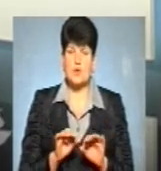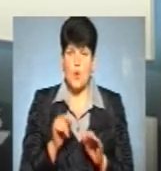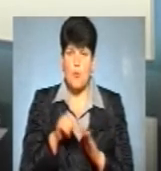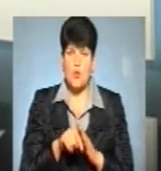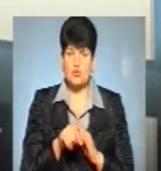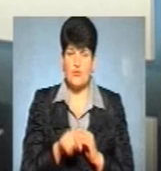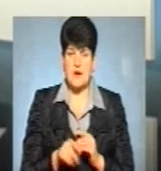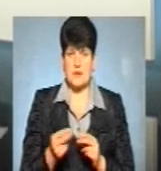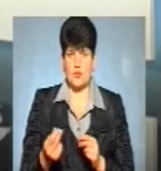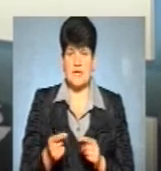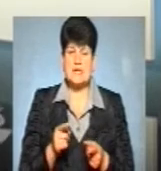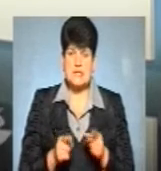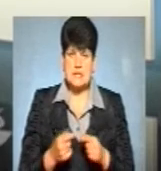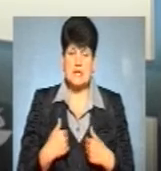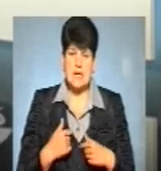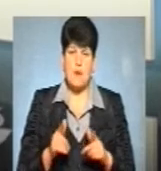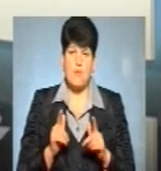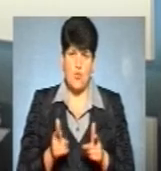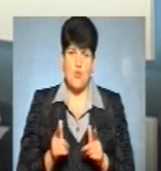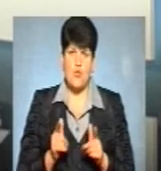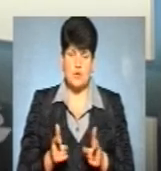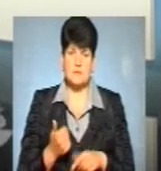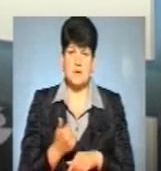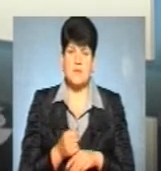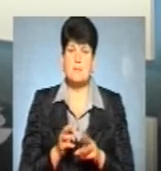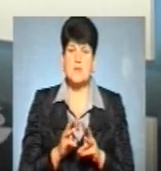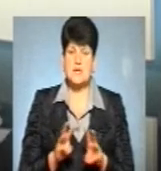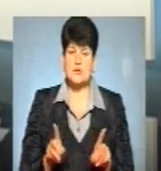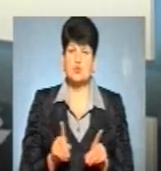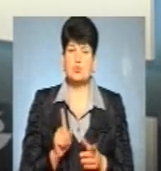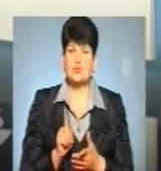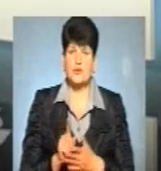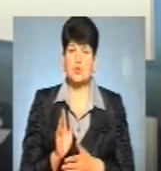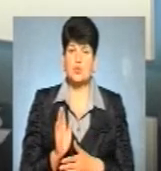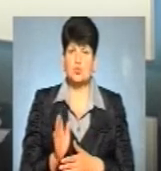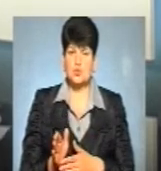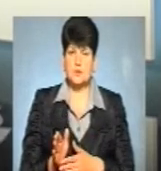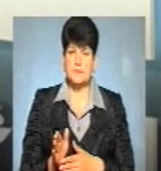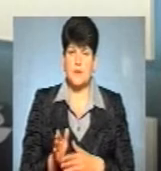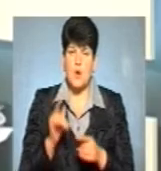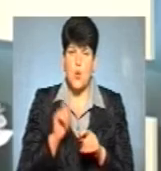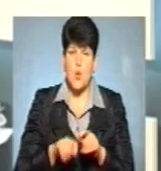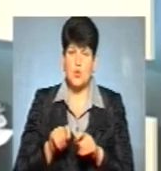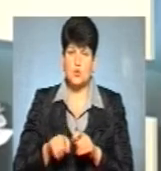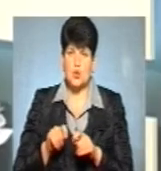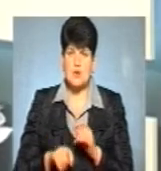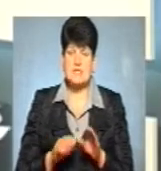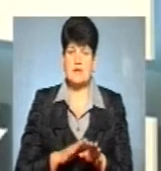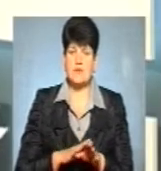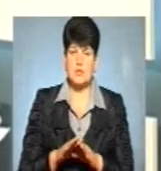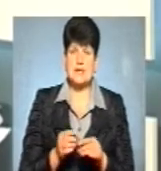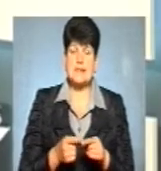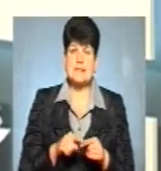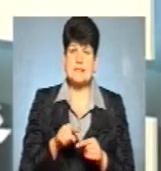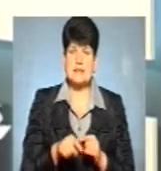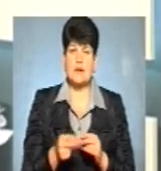коштів. Дійсно, я погоджуюсь із прем'єр-міністром, що повинен бути контроль за використанням цих коштів